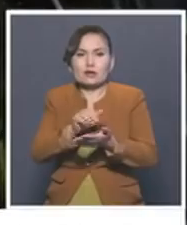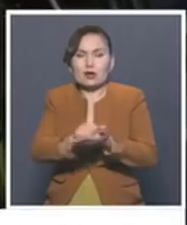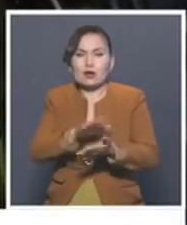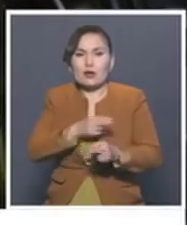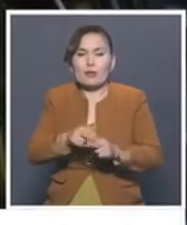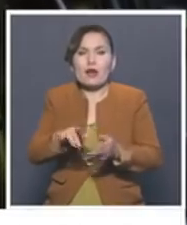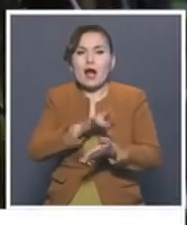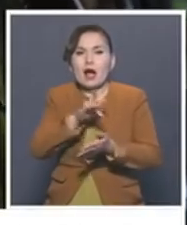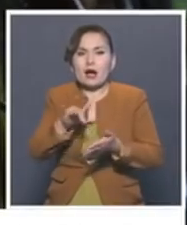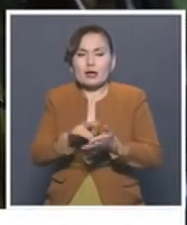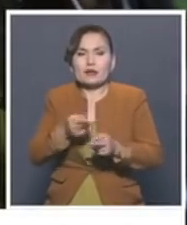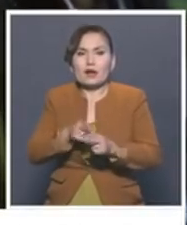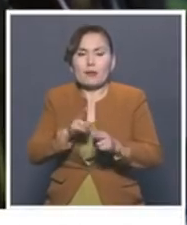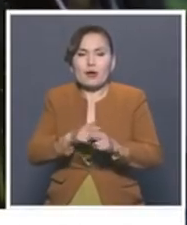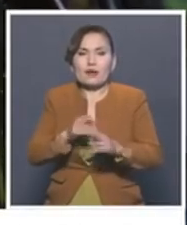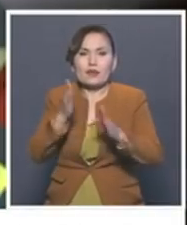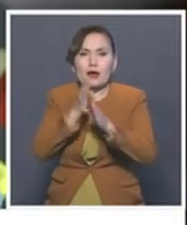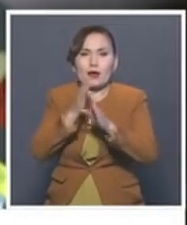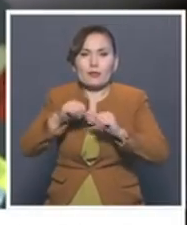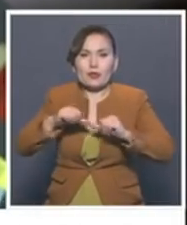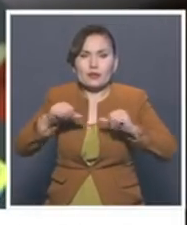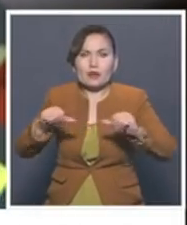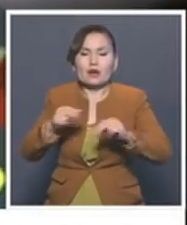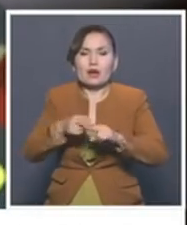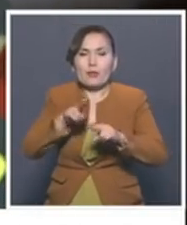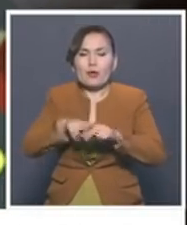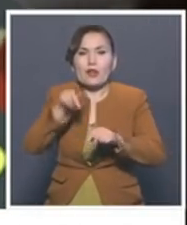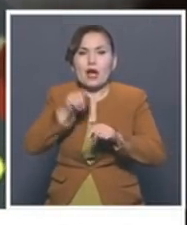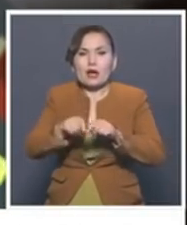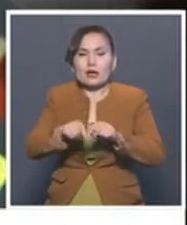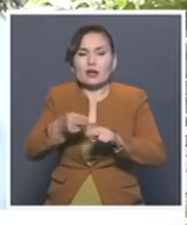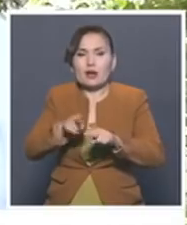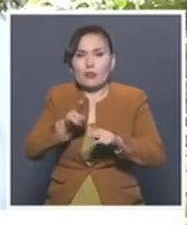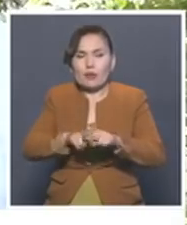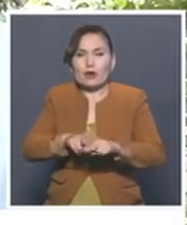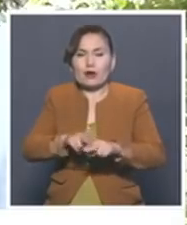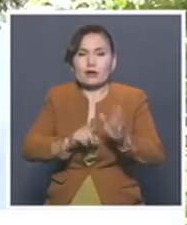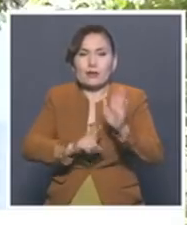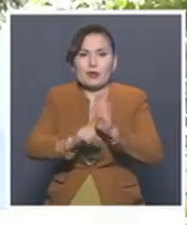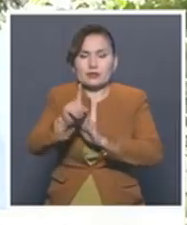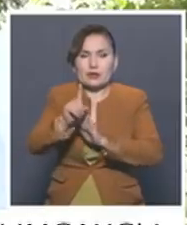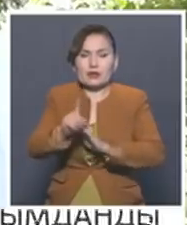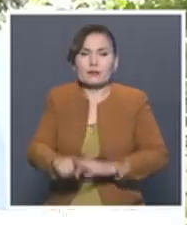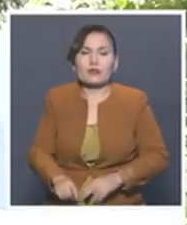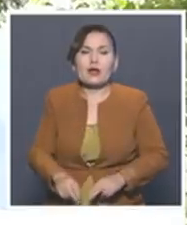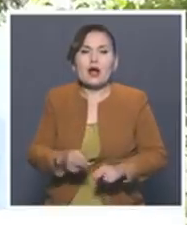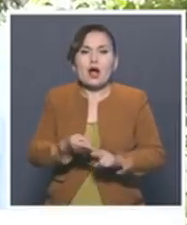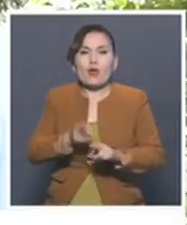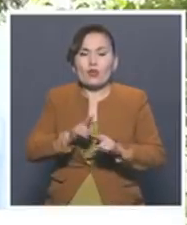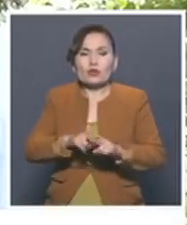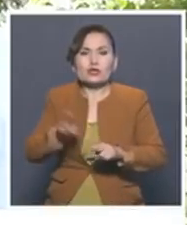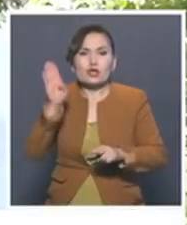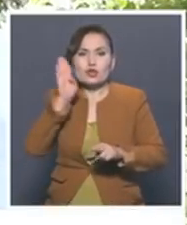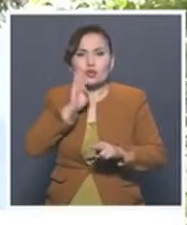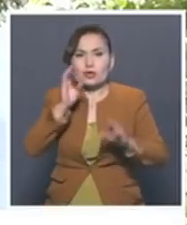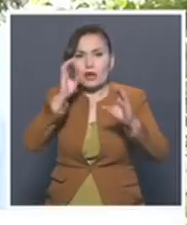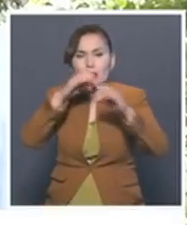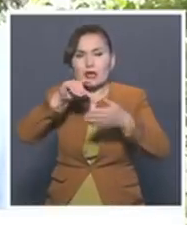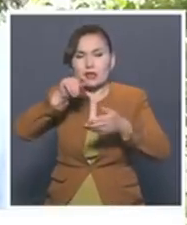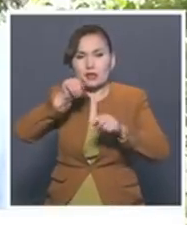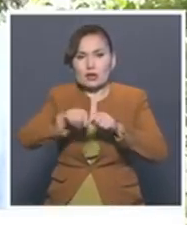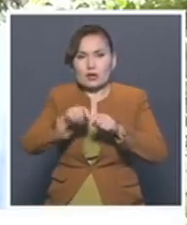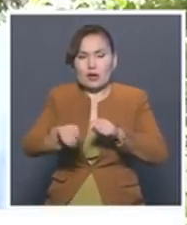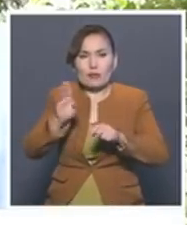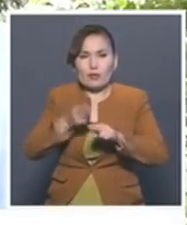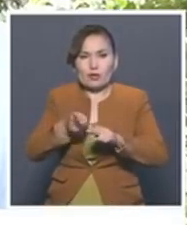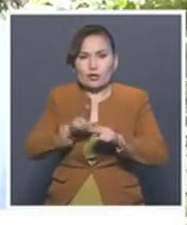мұнда қалалық экология департаментінің өкілдері судан сынама алып, зерттеуге кірісті. Зертханада тексерілу жұмыстар жүргізіледі, химиялық